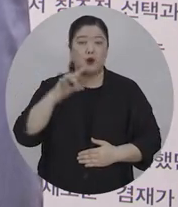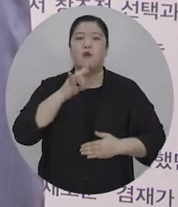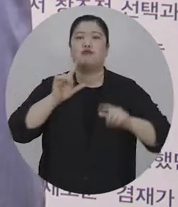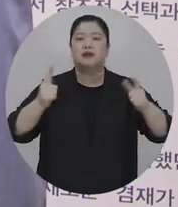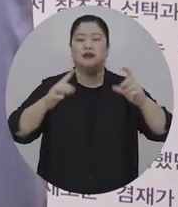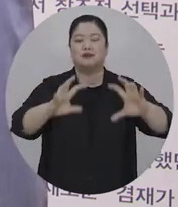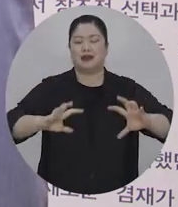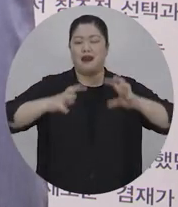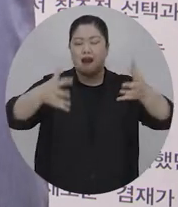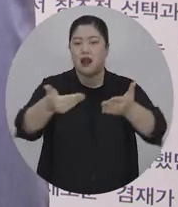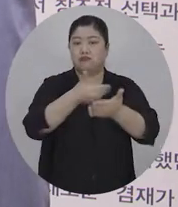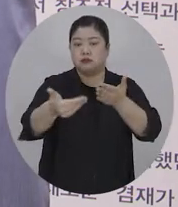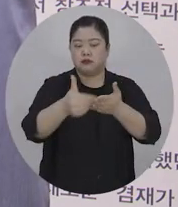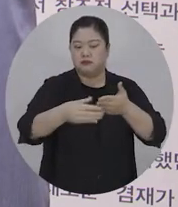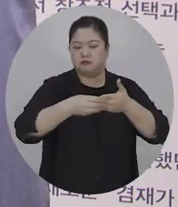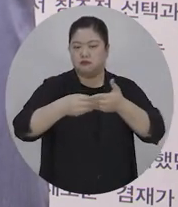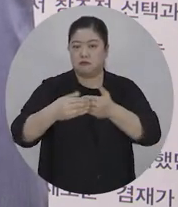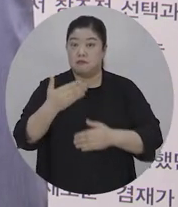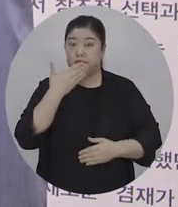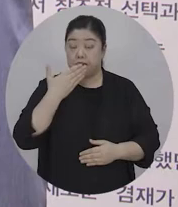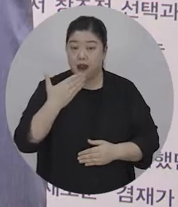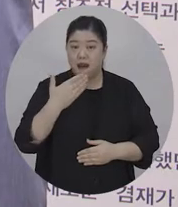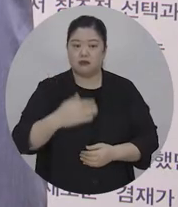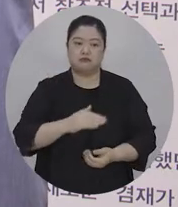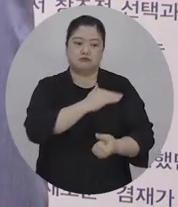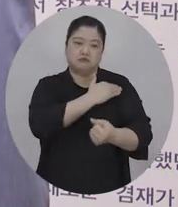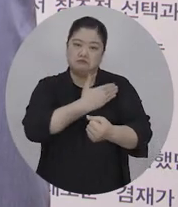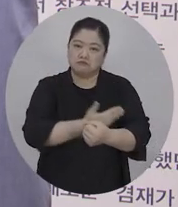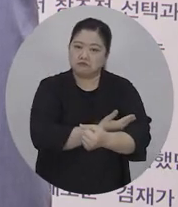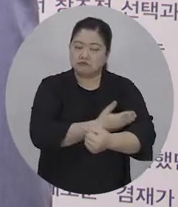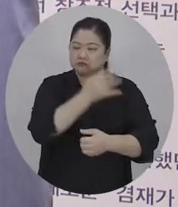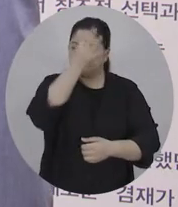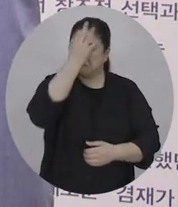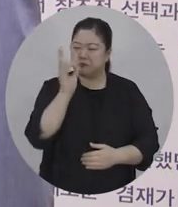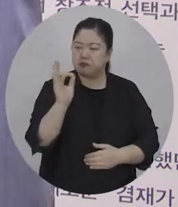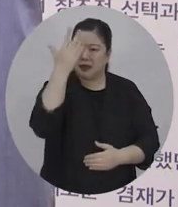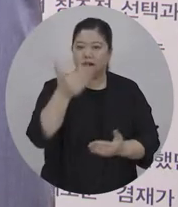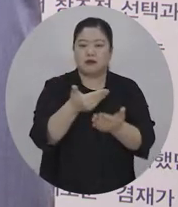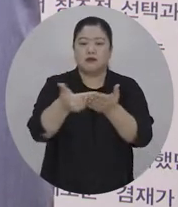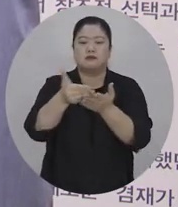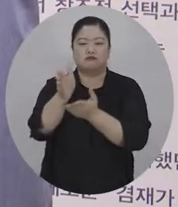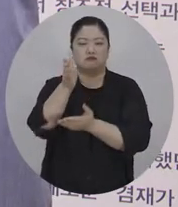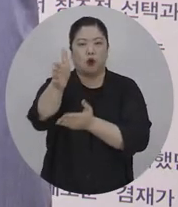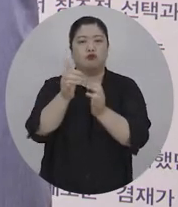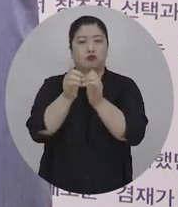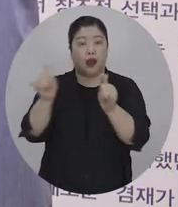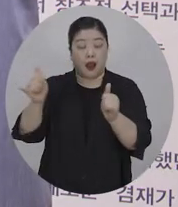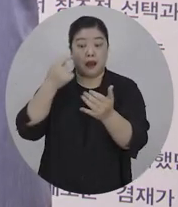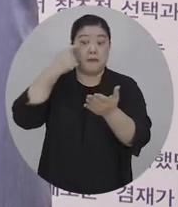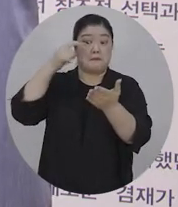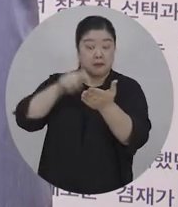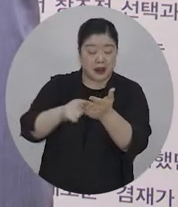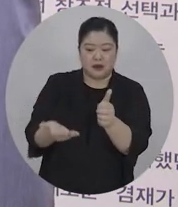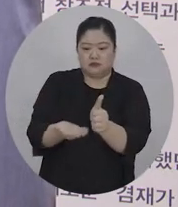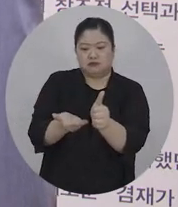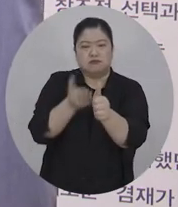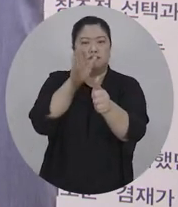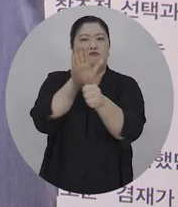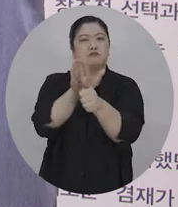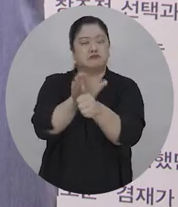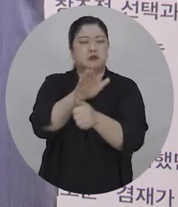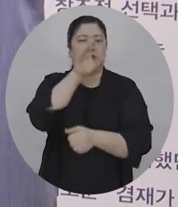세계 미술을 이끌어갈 역량 있고 실험적 이닝 강한 작가를 발굴하고 지원하는